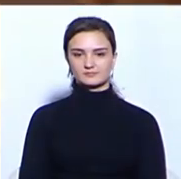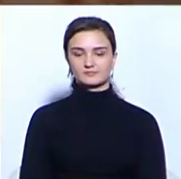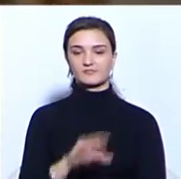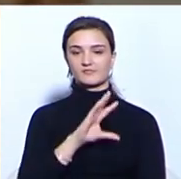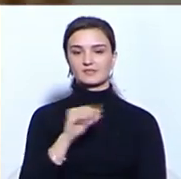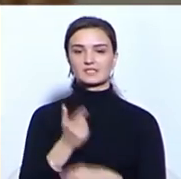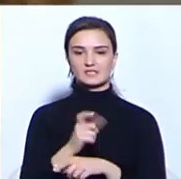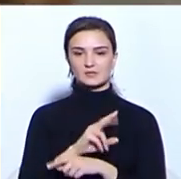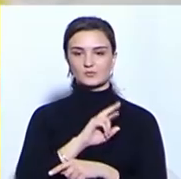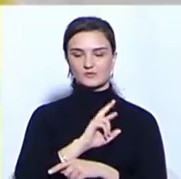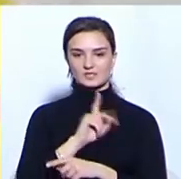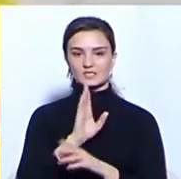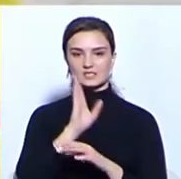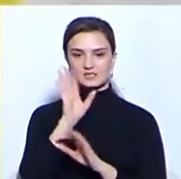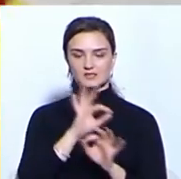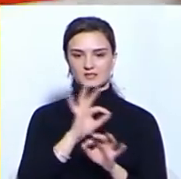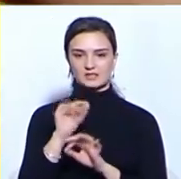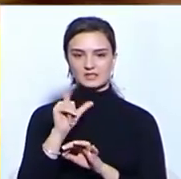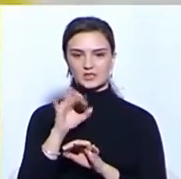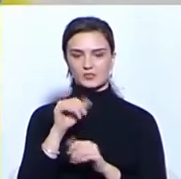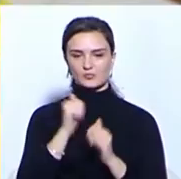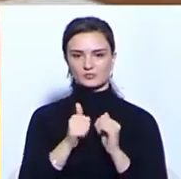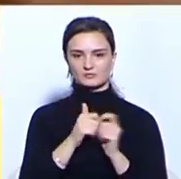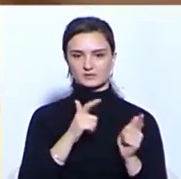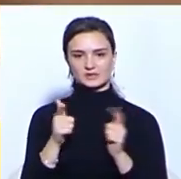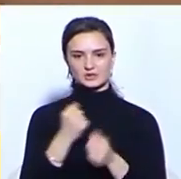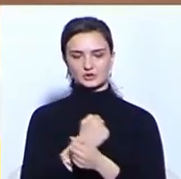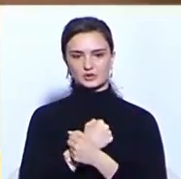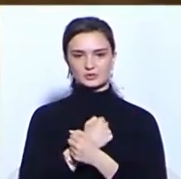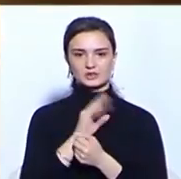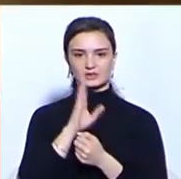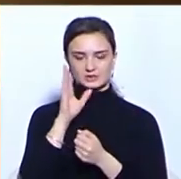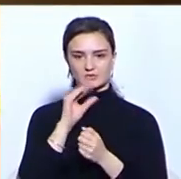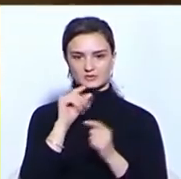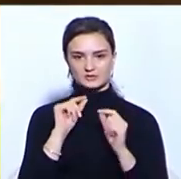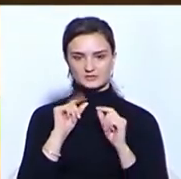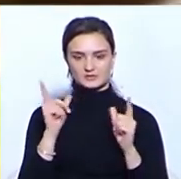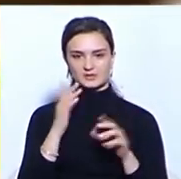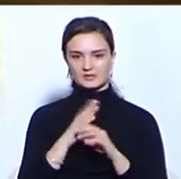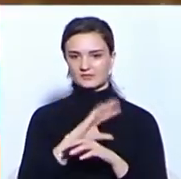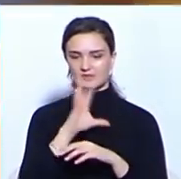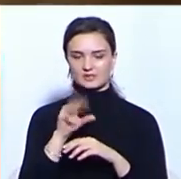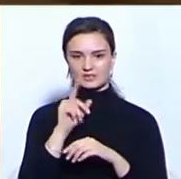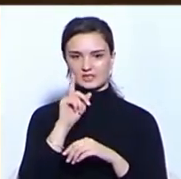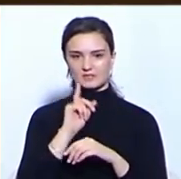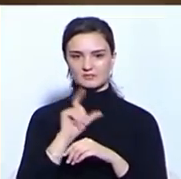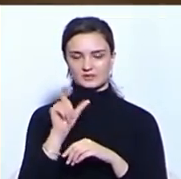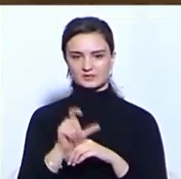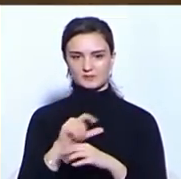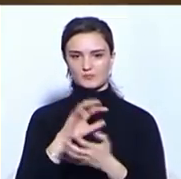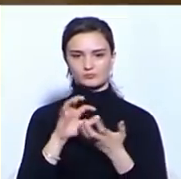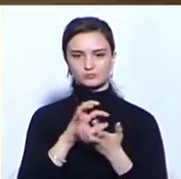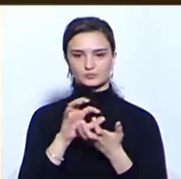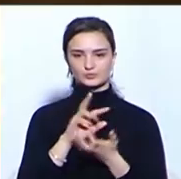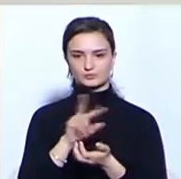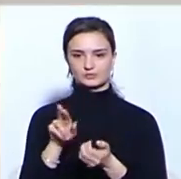ყველას ძალიან მიყვარს დილა. თეო ყოველთვის ზათ არის ჩახუტებისთვის დილი, როცა იღვიძებს არის ყველაზე გემრიელი